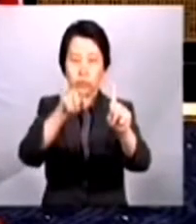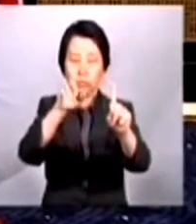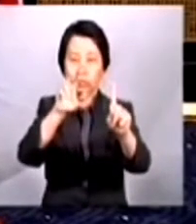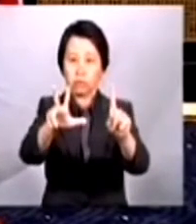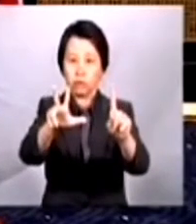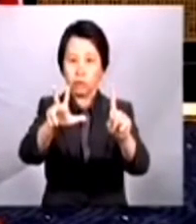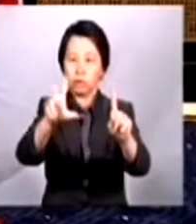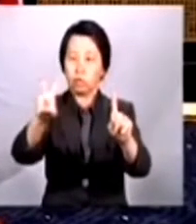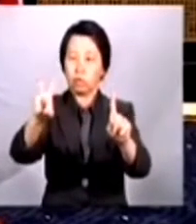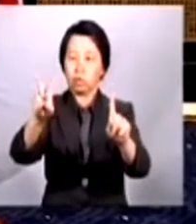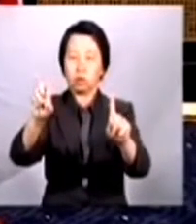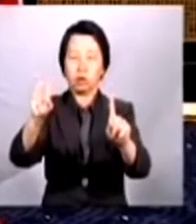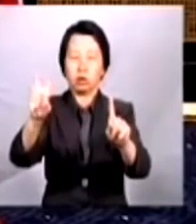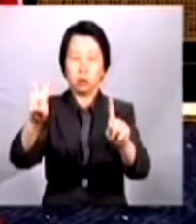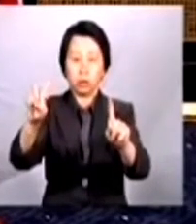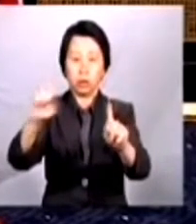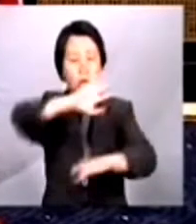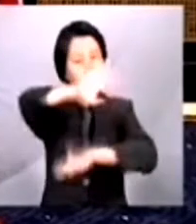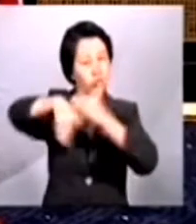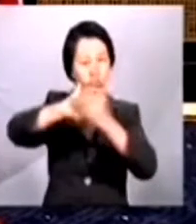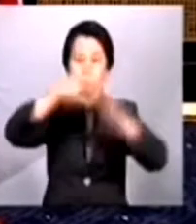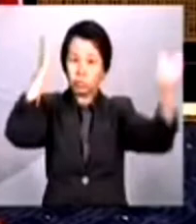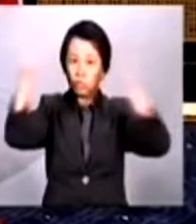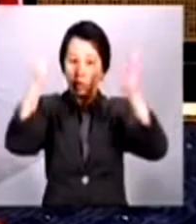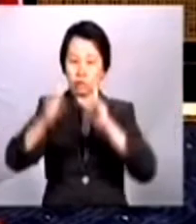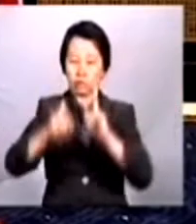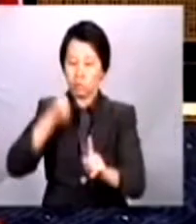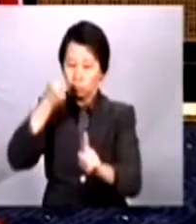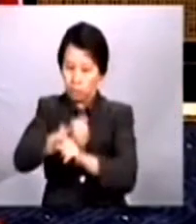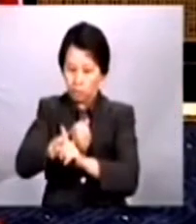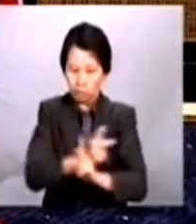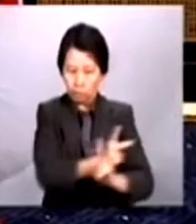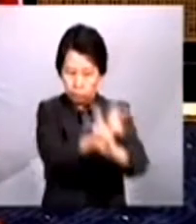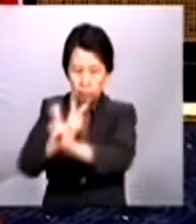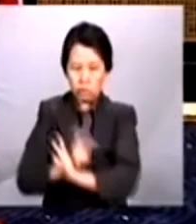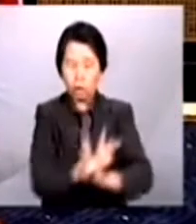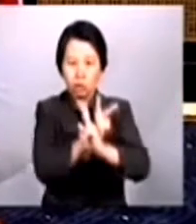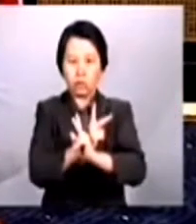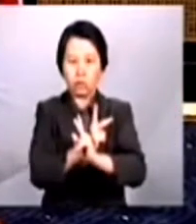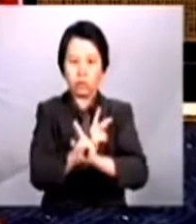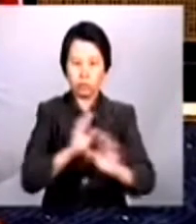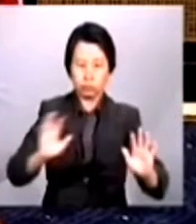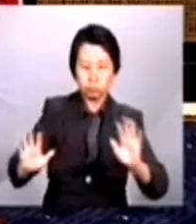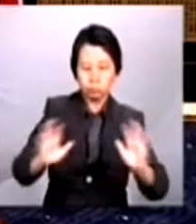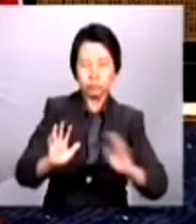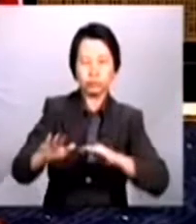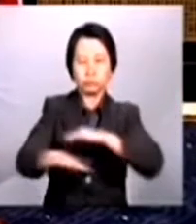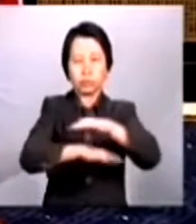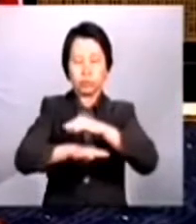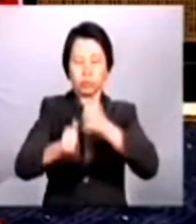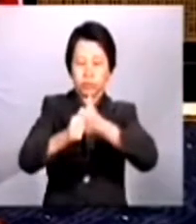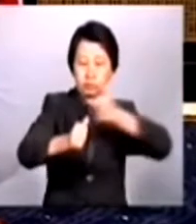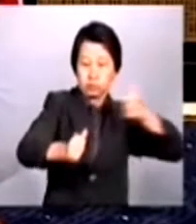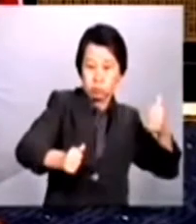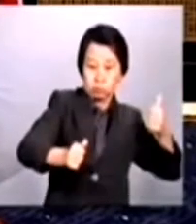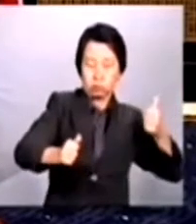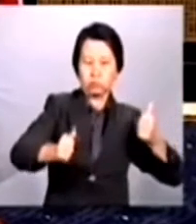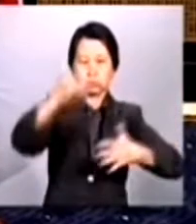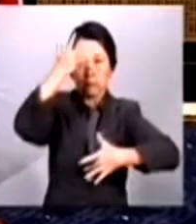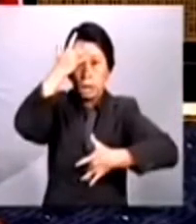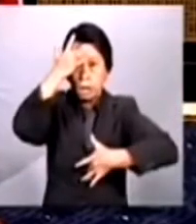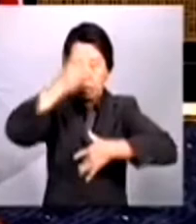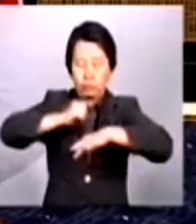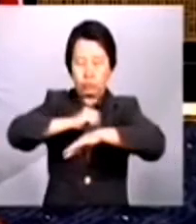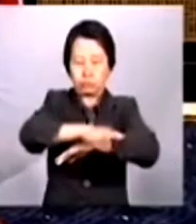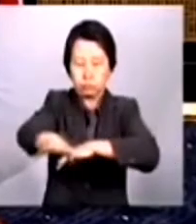diseluruh negara perintah kawanan ini dibuat di bawah akta pencegahan dan pengawalan penyakit